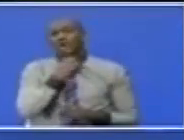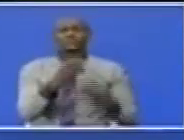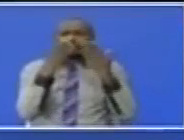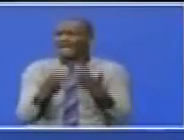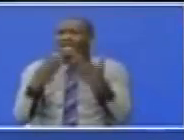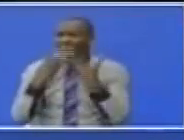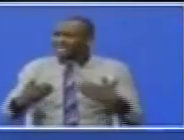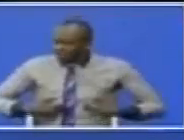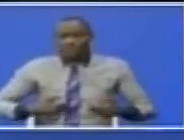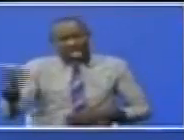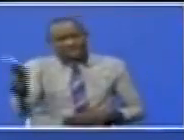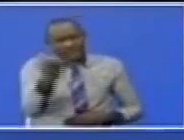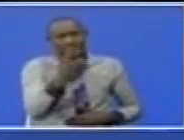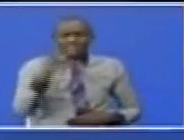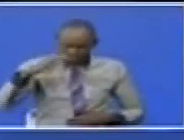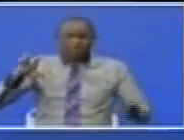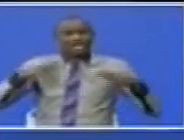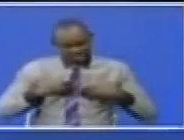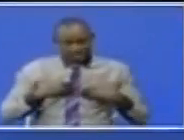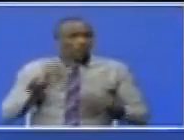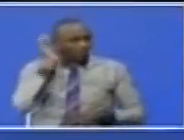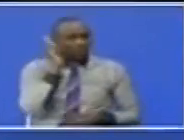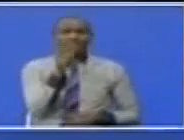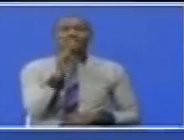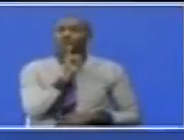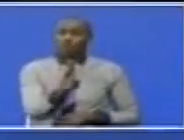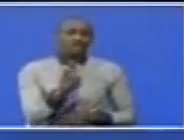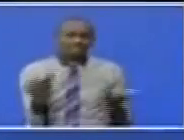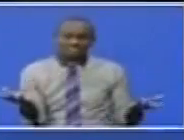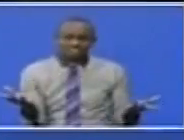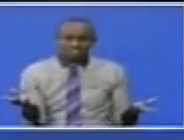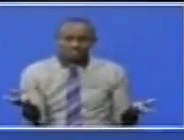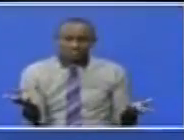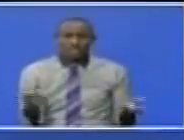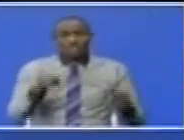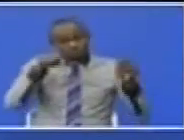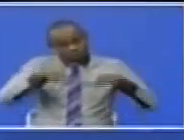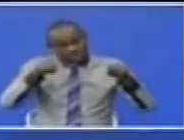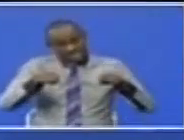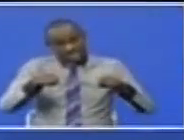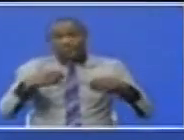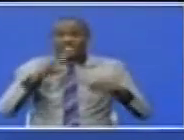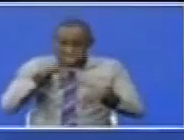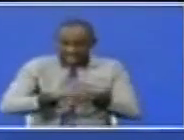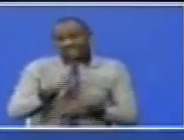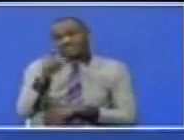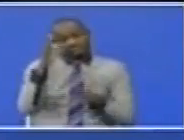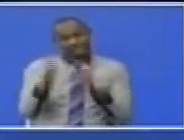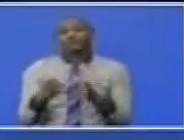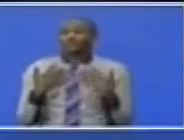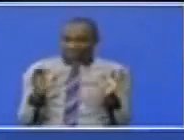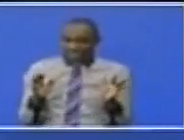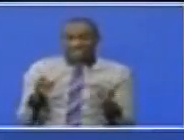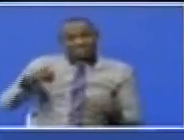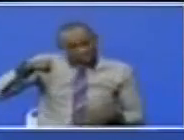of them. At least this week we've been able to receive about three. Today we've received this one who